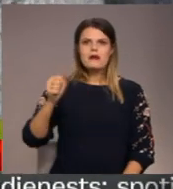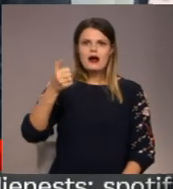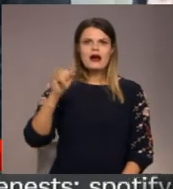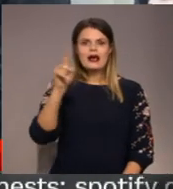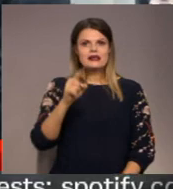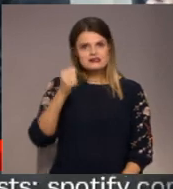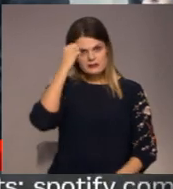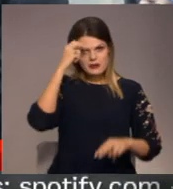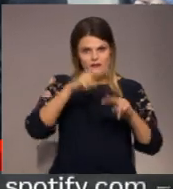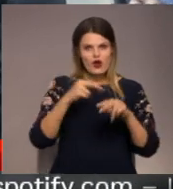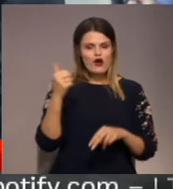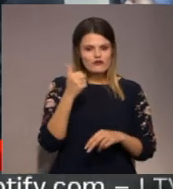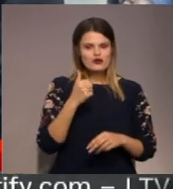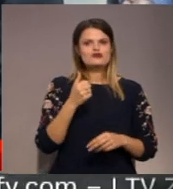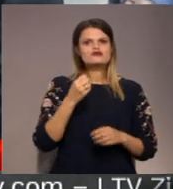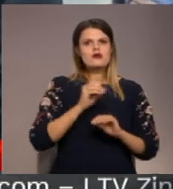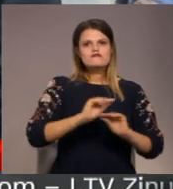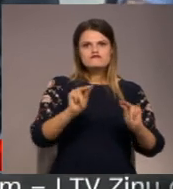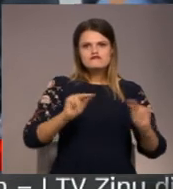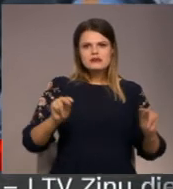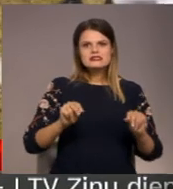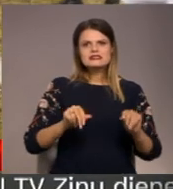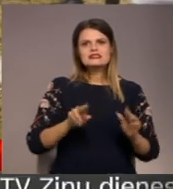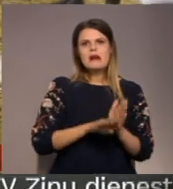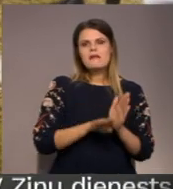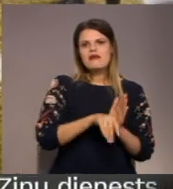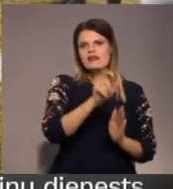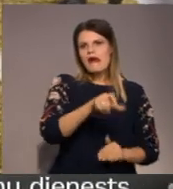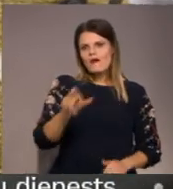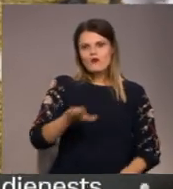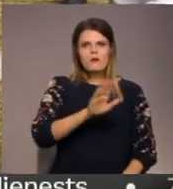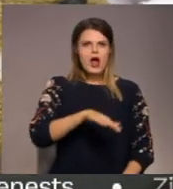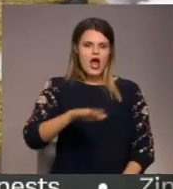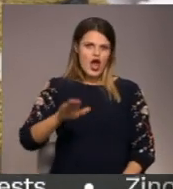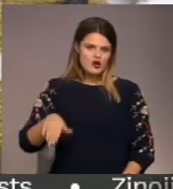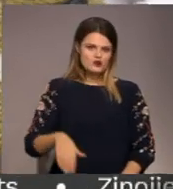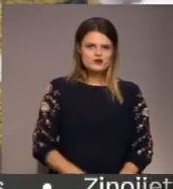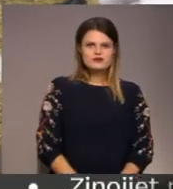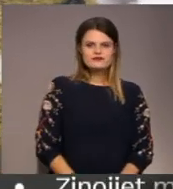vietas. Viņš sevi nesaudzējot izlietoja zemnieku bērnus. Ieva Benefelde, Lants Peršavits, Skrundas televīzija.